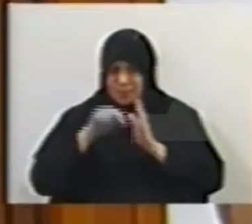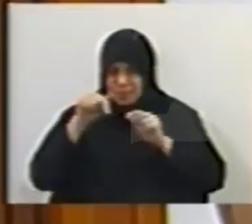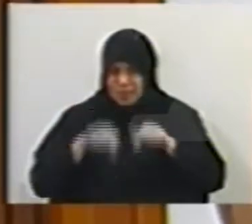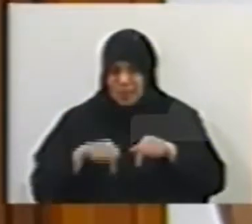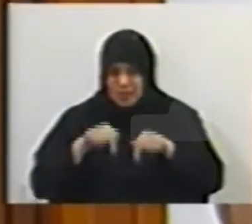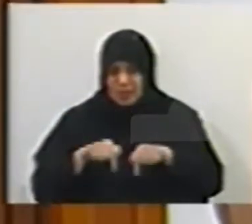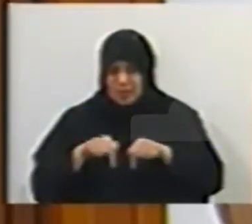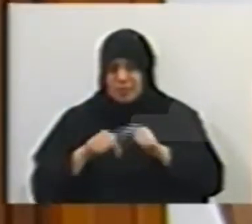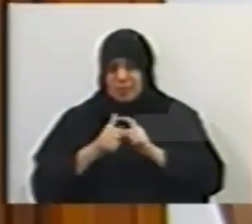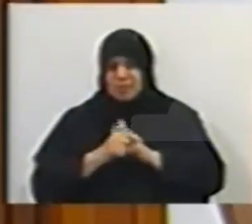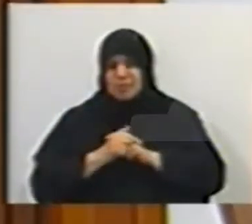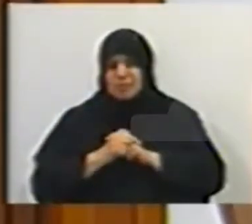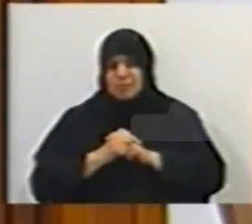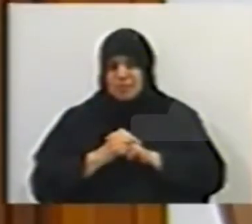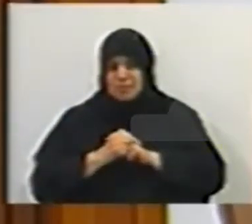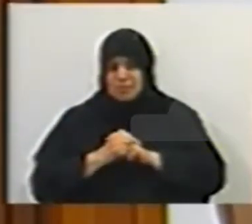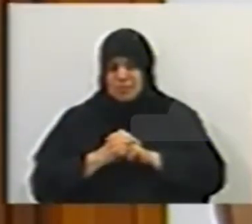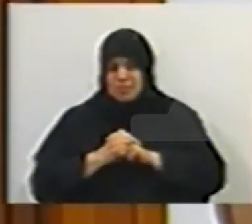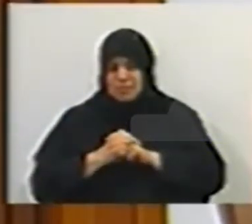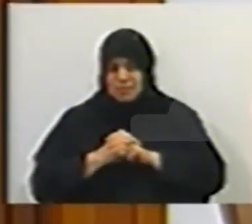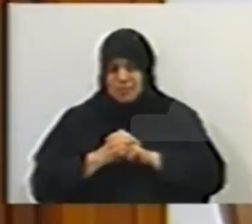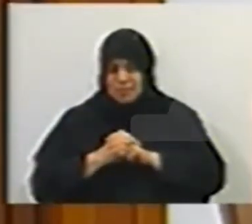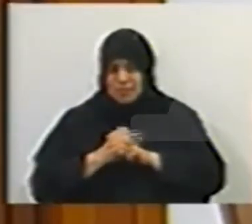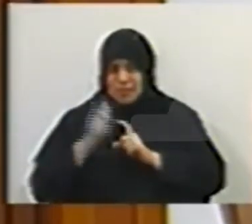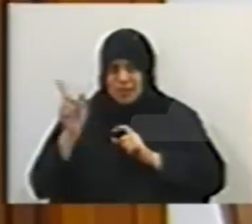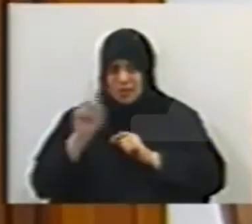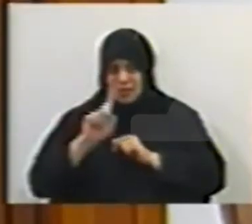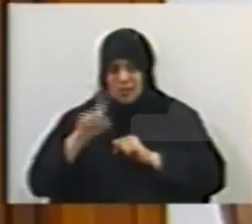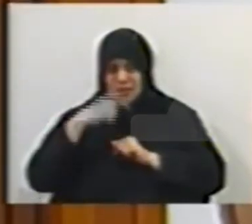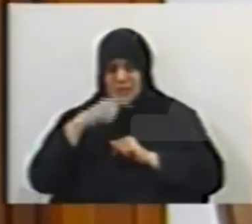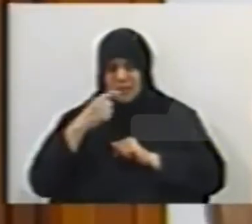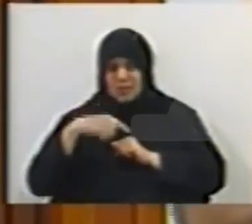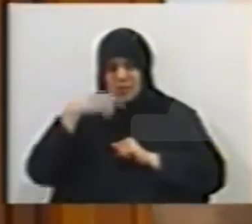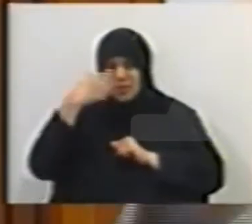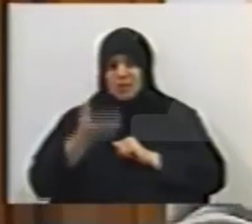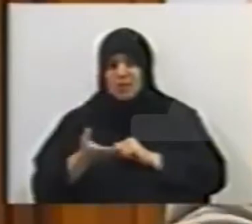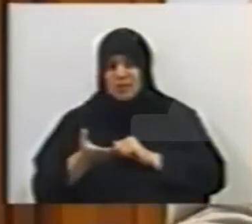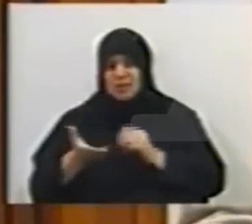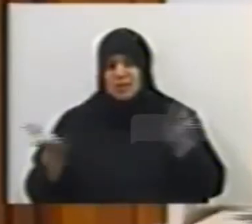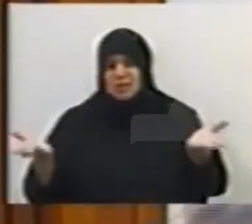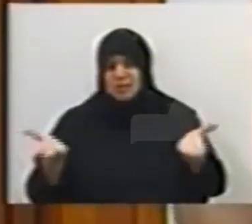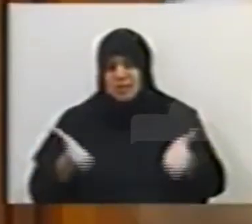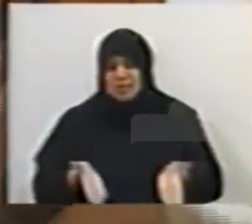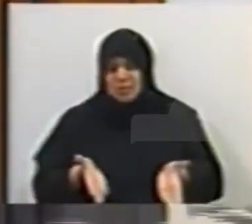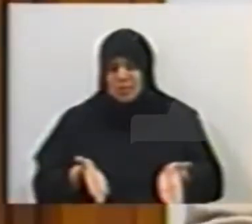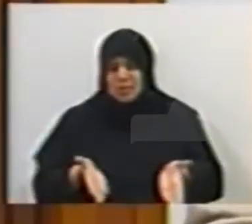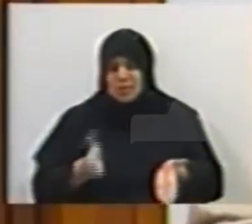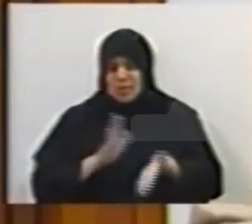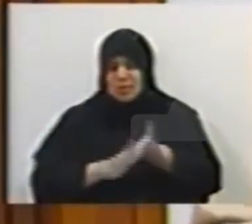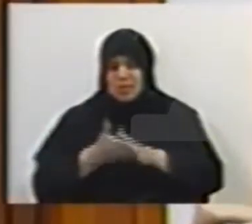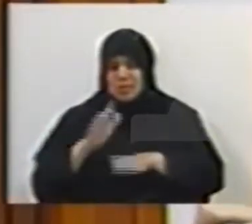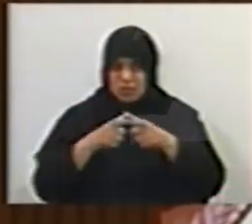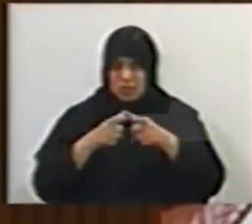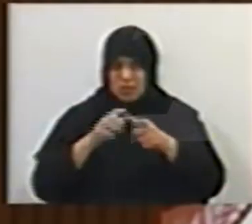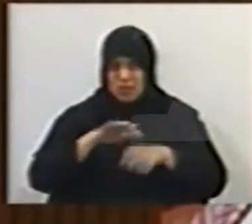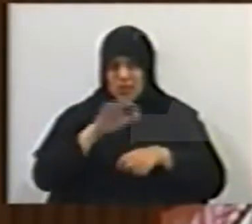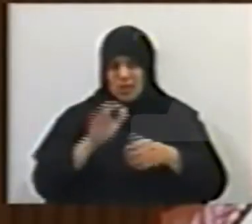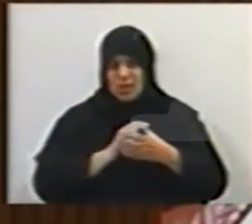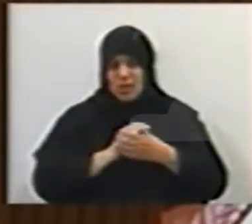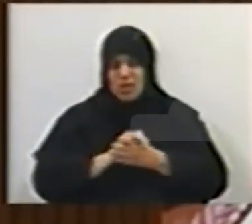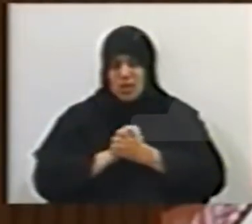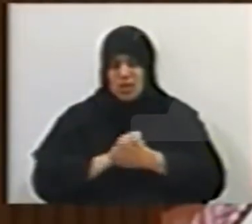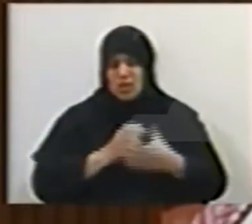جرائم ماسة لا يمكن الاغتفار بها حرمها ولم تنل من جوهر الحق اصلا.